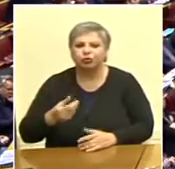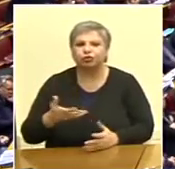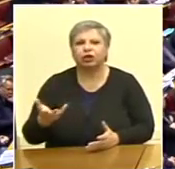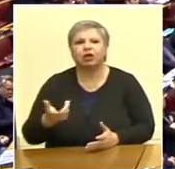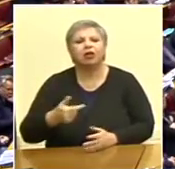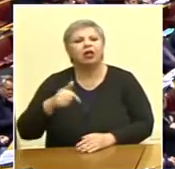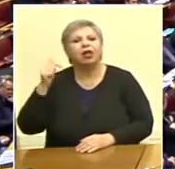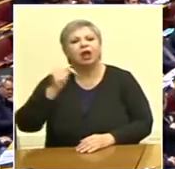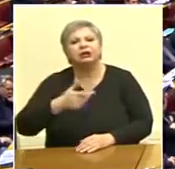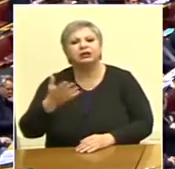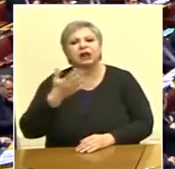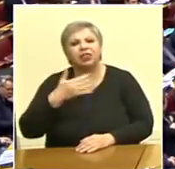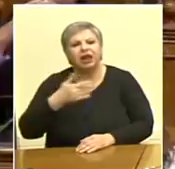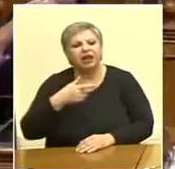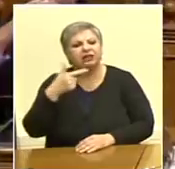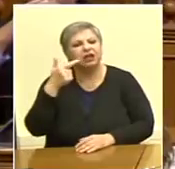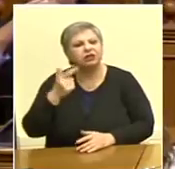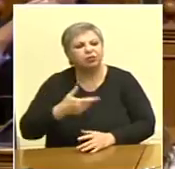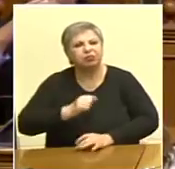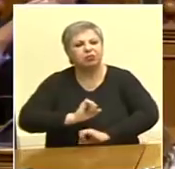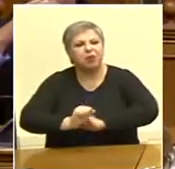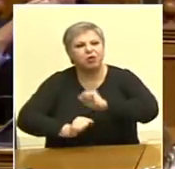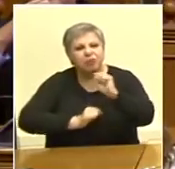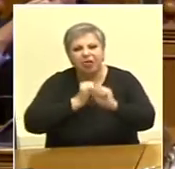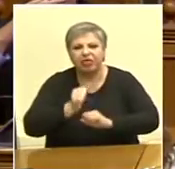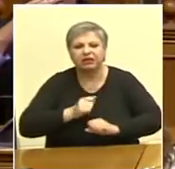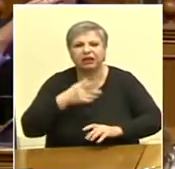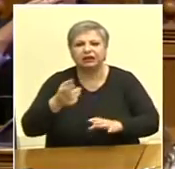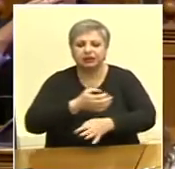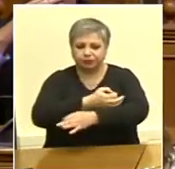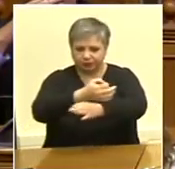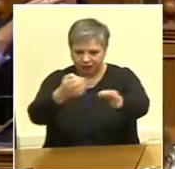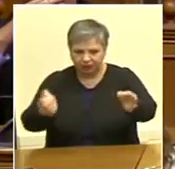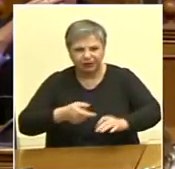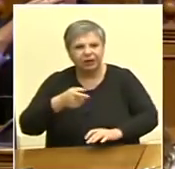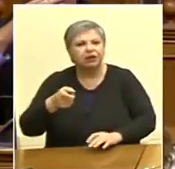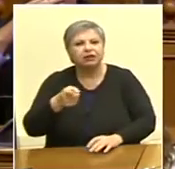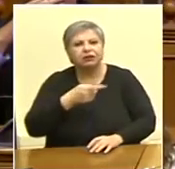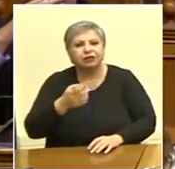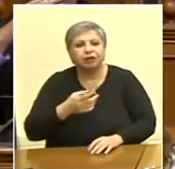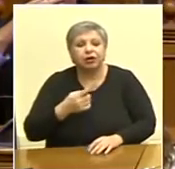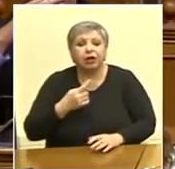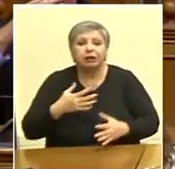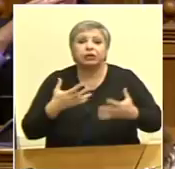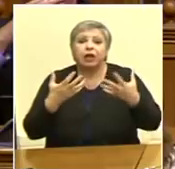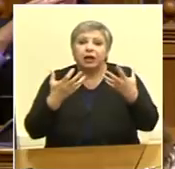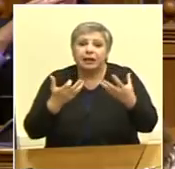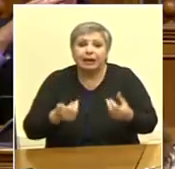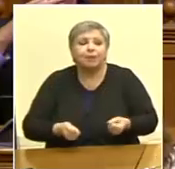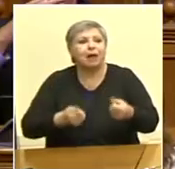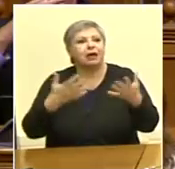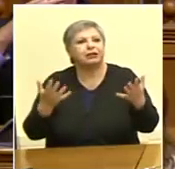τόνους. Μια απέλπιδα προσπάθεια να πείσετε ότι έχετε κάποιο αφήγημα στην